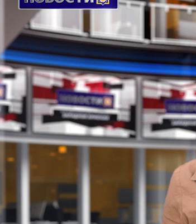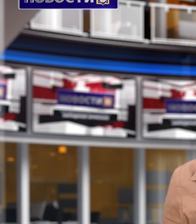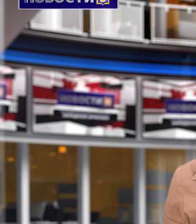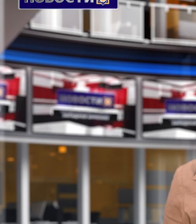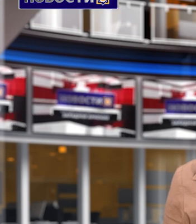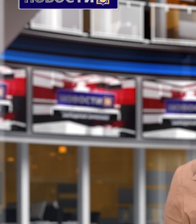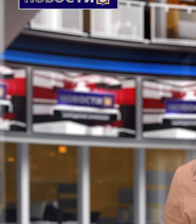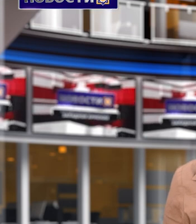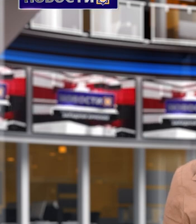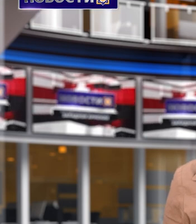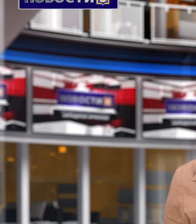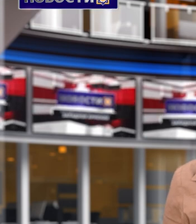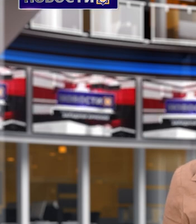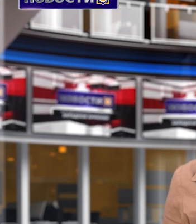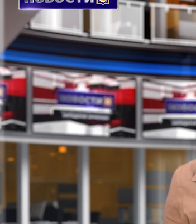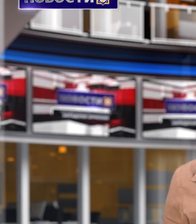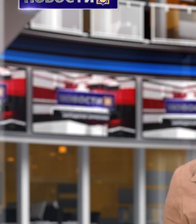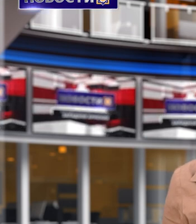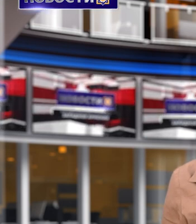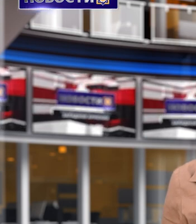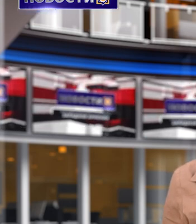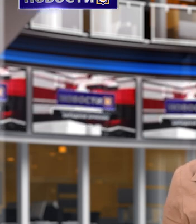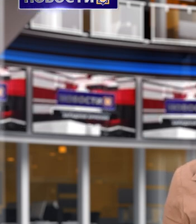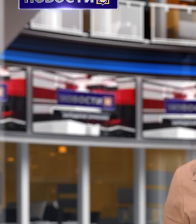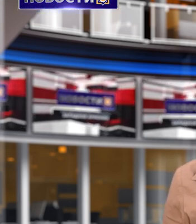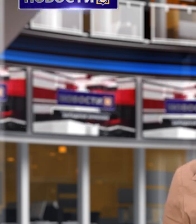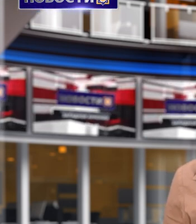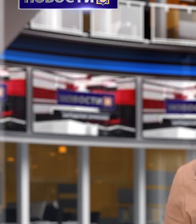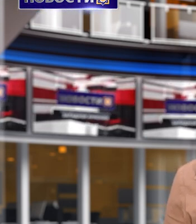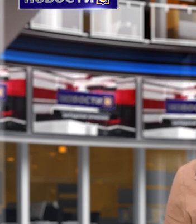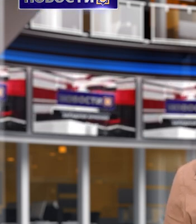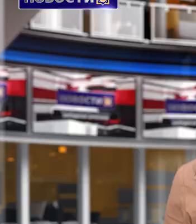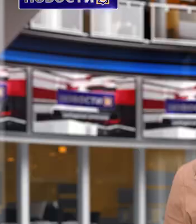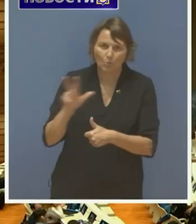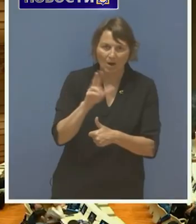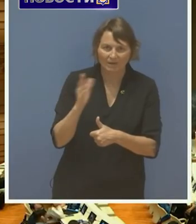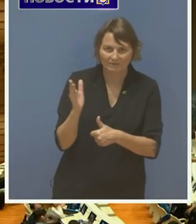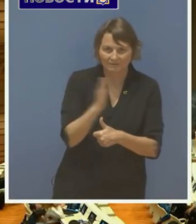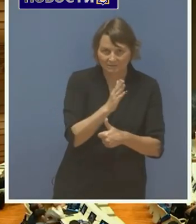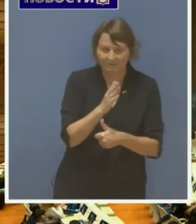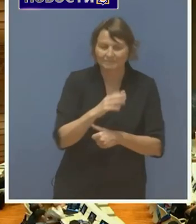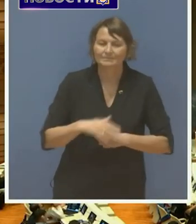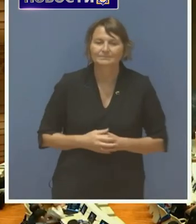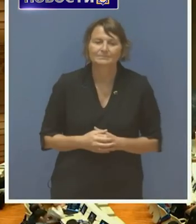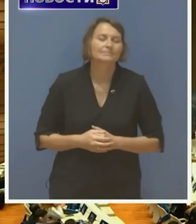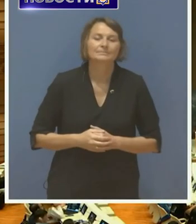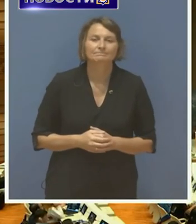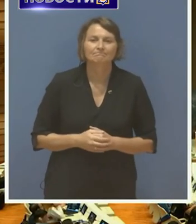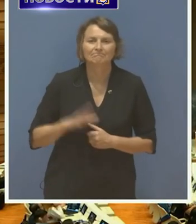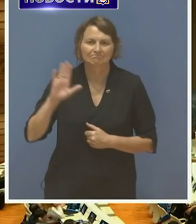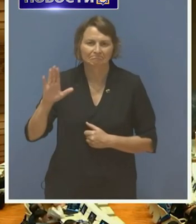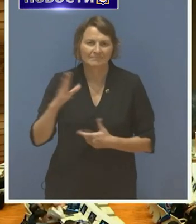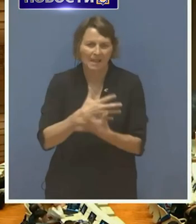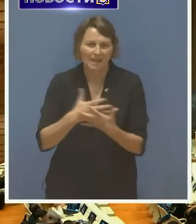глобальной программы действий десятилетия языка коренных народов никого не оставлять без внимания и никого не исключать, то что происходит, когда коренное